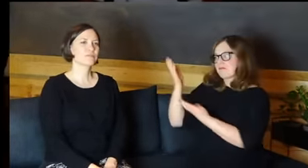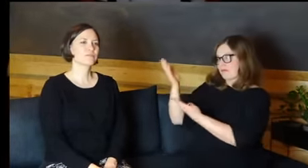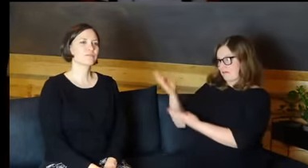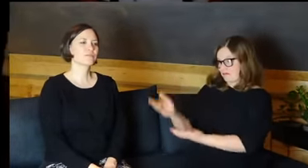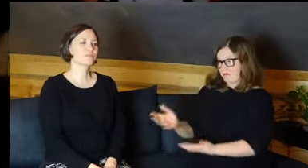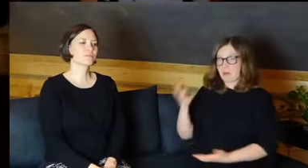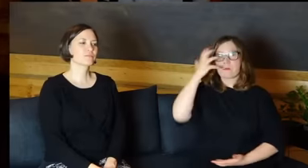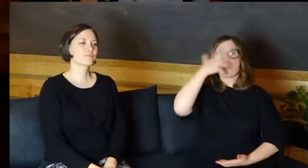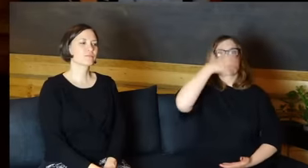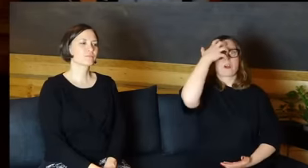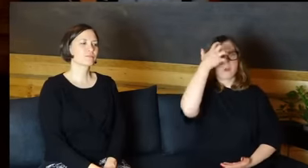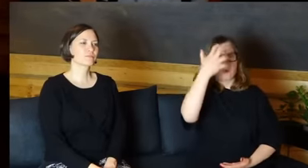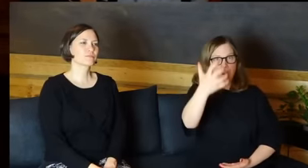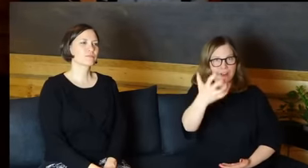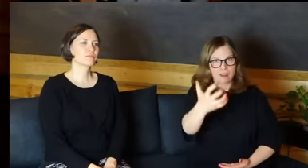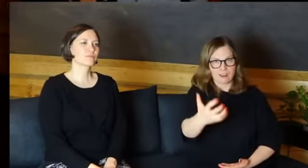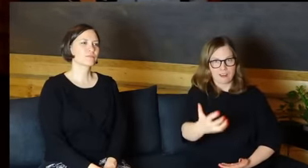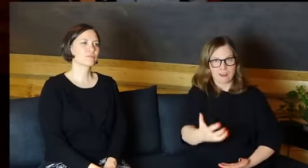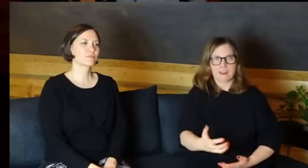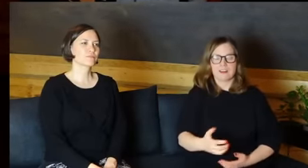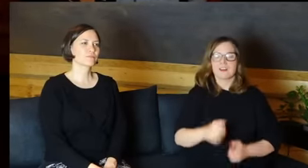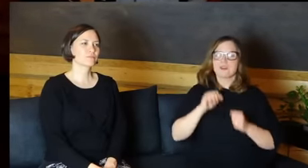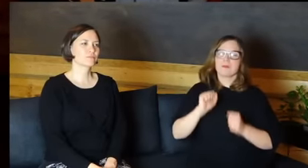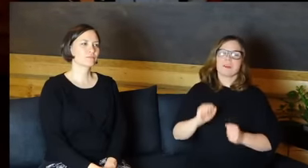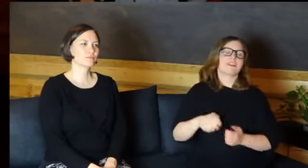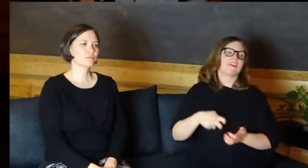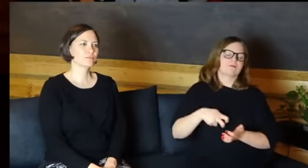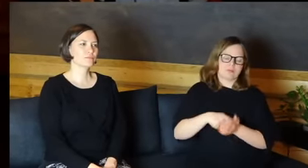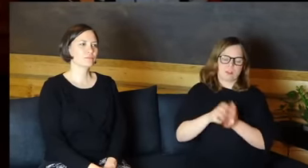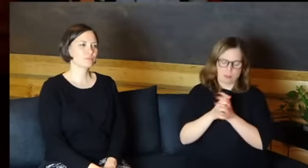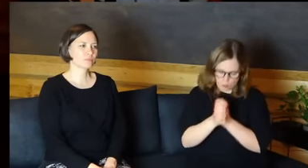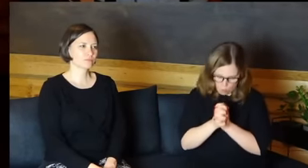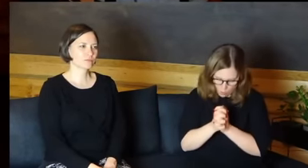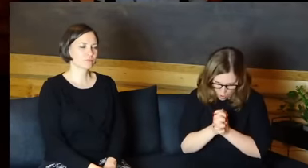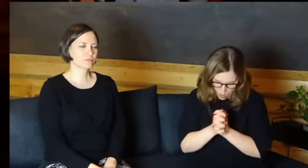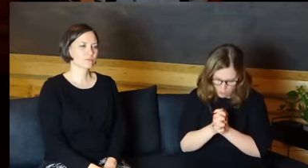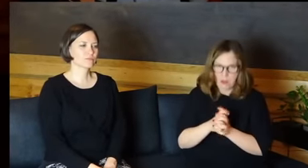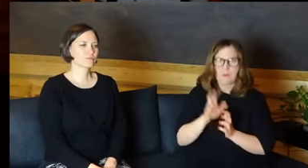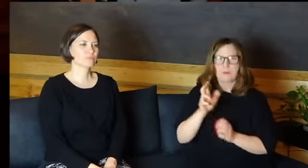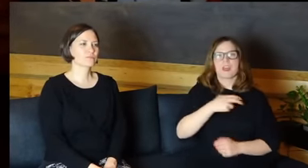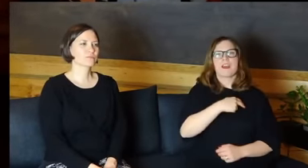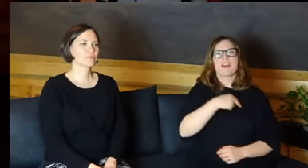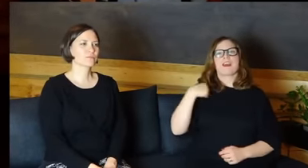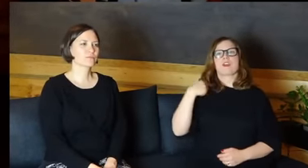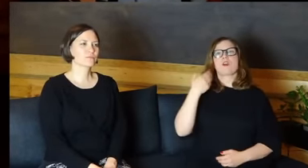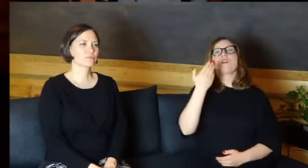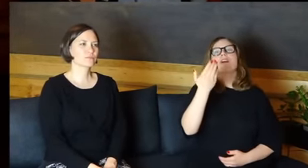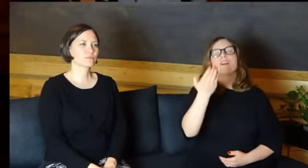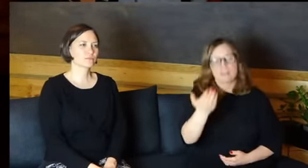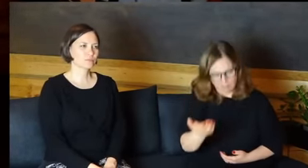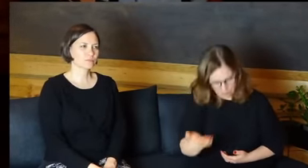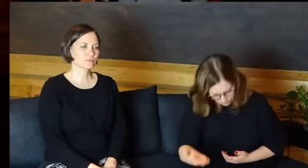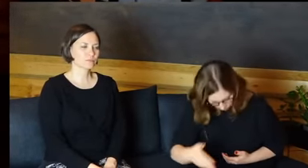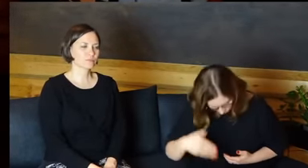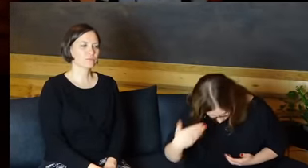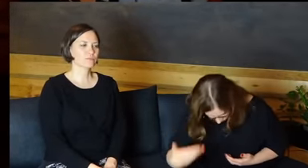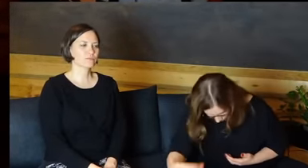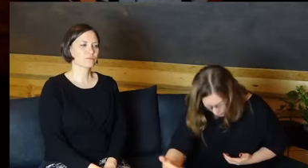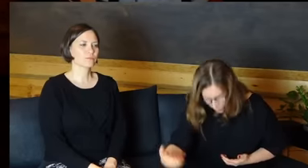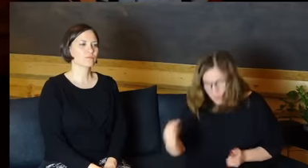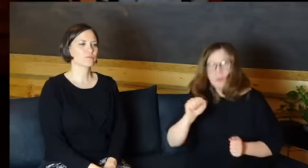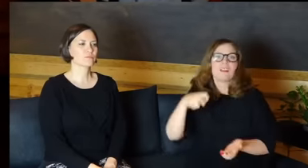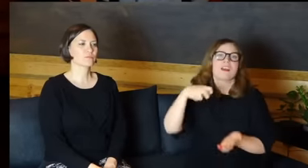Murjaanein kuninkaan, kuinka se piti rukoilemaan Herodesta ja lankemaan hänen